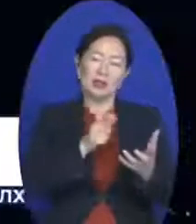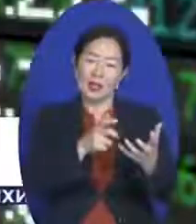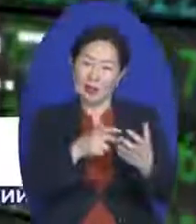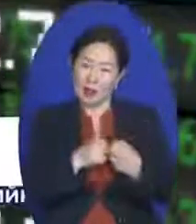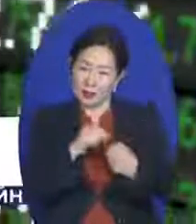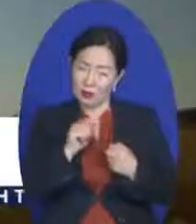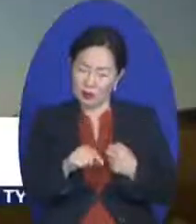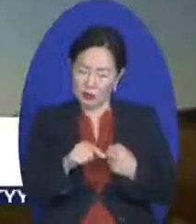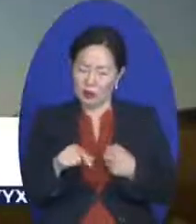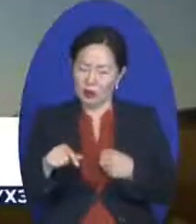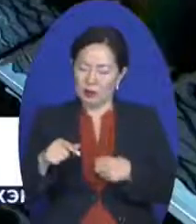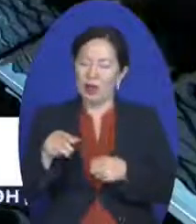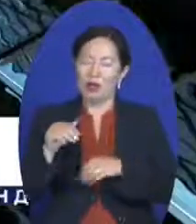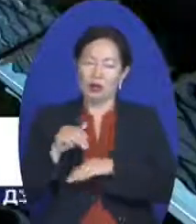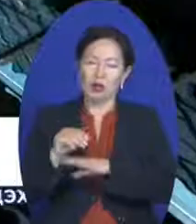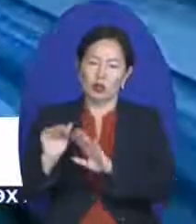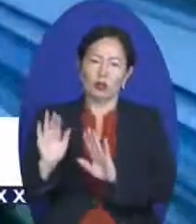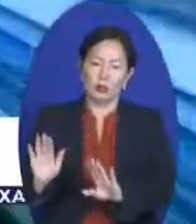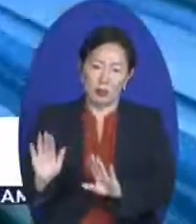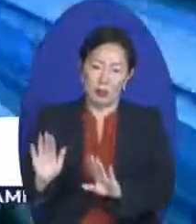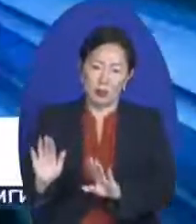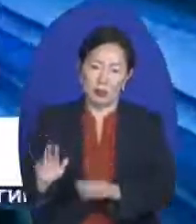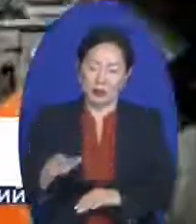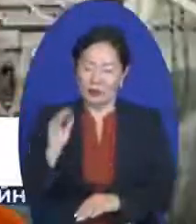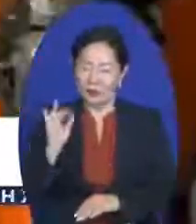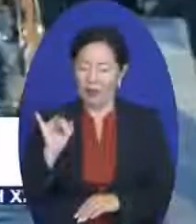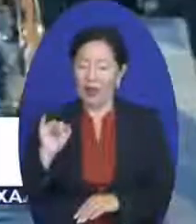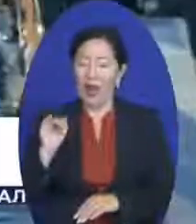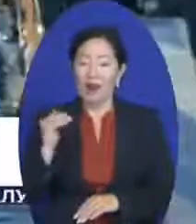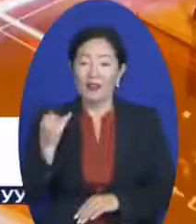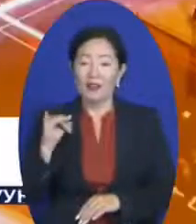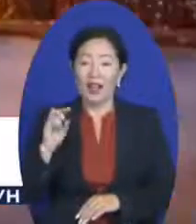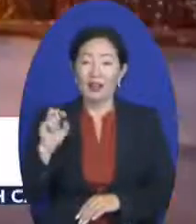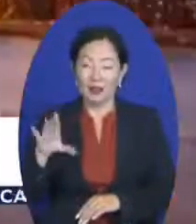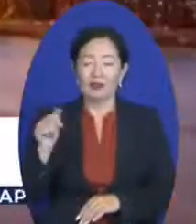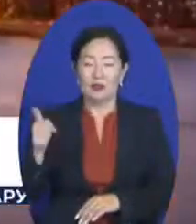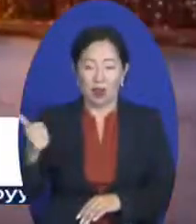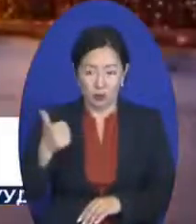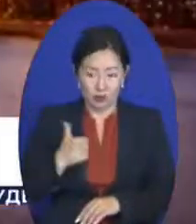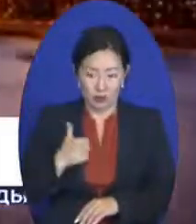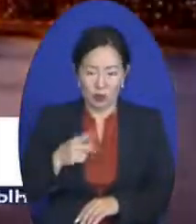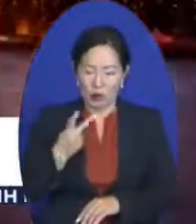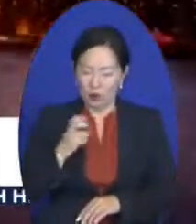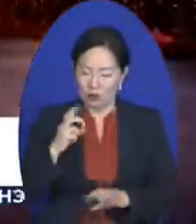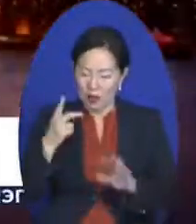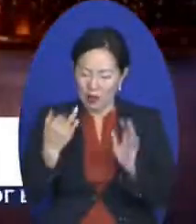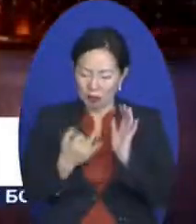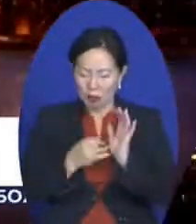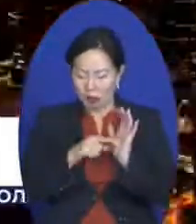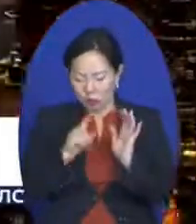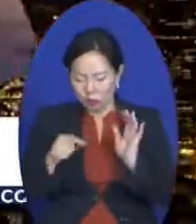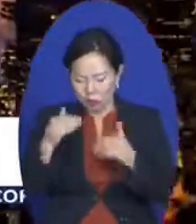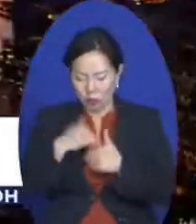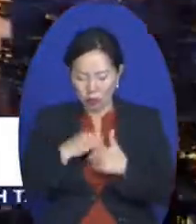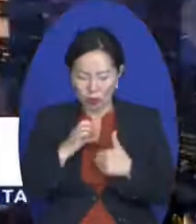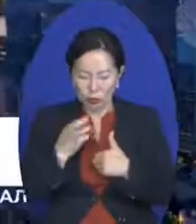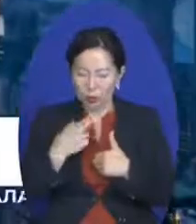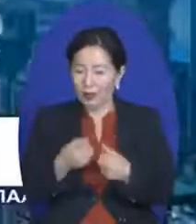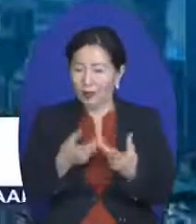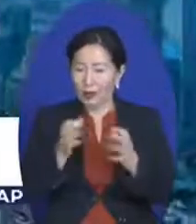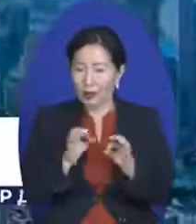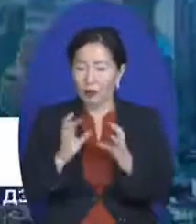манай төлбөрийг тогтвортой хэвэрүүлдэж FATFAS ч сайн үйлгээ авсан. Манай 2017 оноос хойш дотоодын зах зээлд бонд гаргаагүйч олон